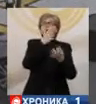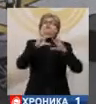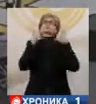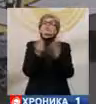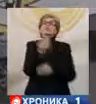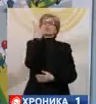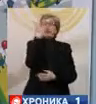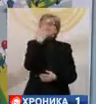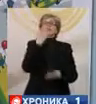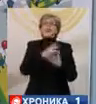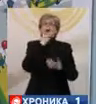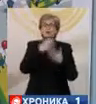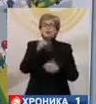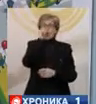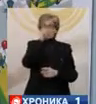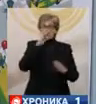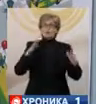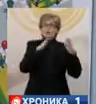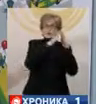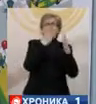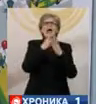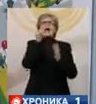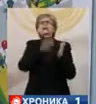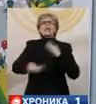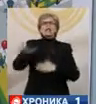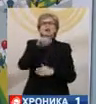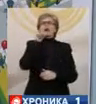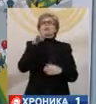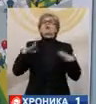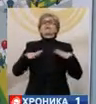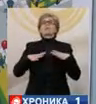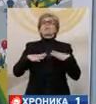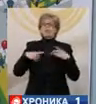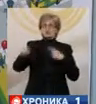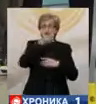4. Nakon opštinskog finala slede regionalna i republička smotra,